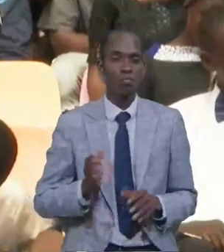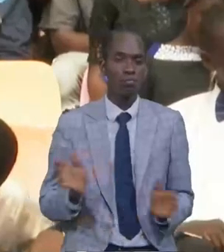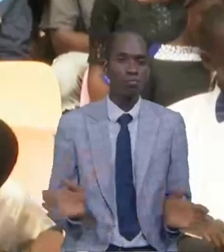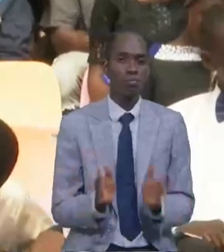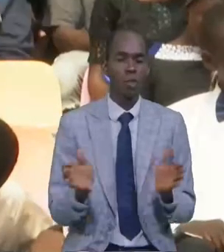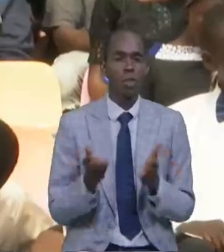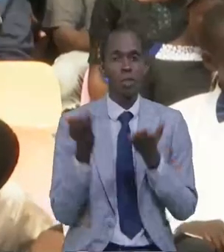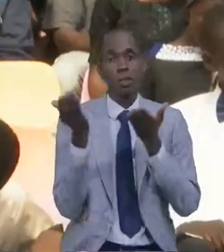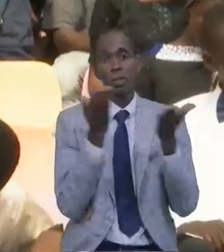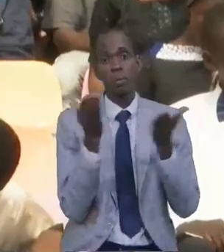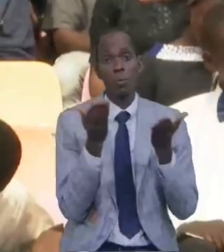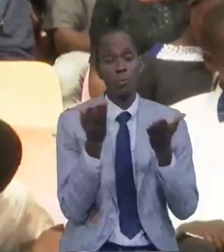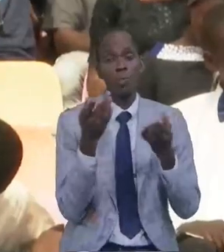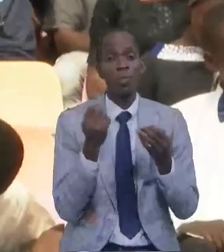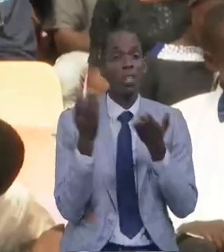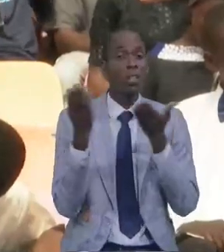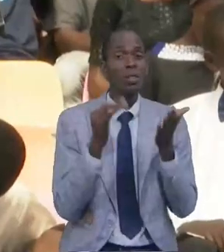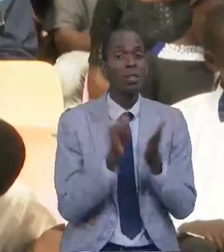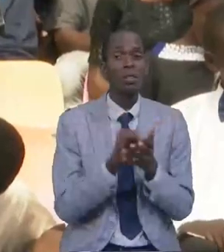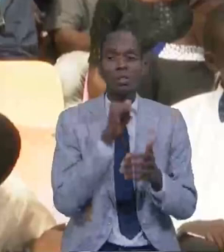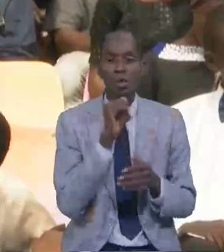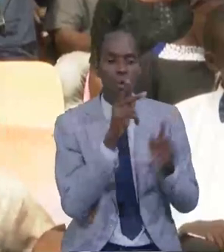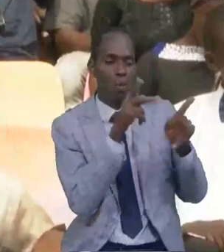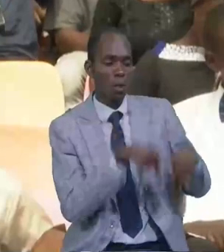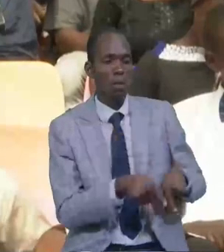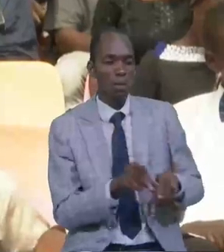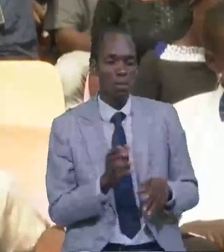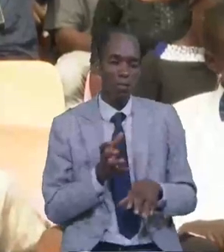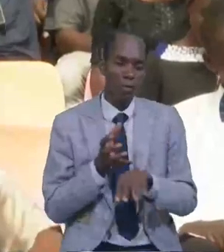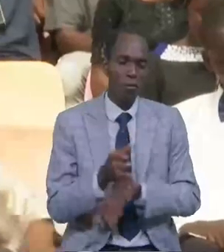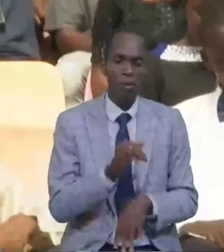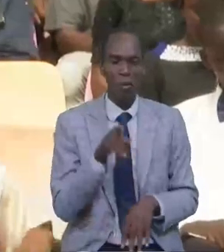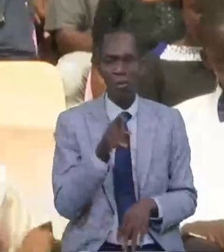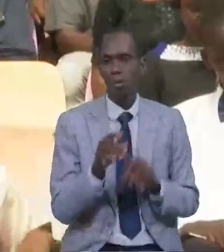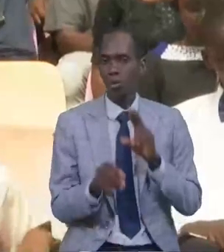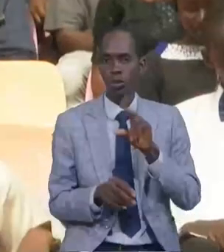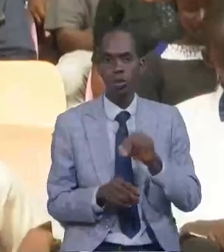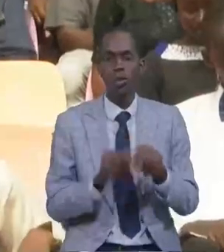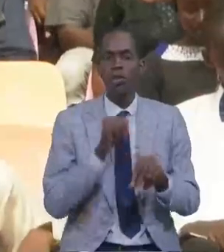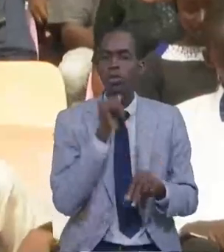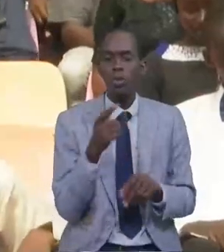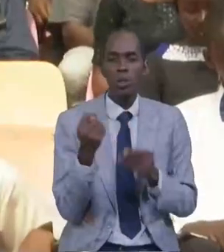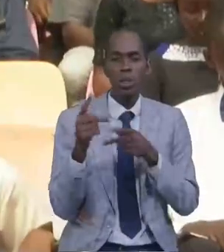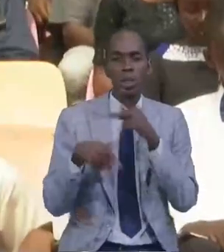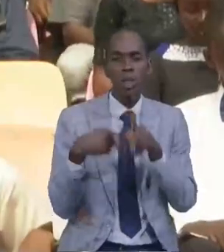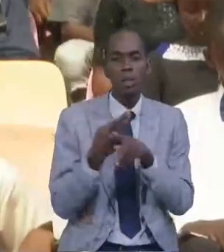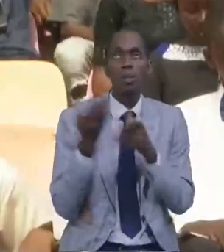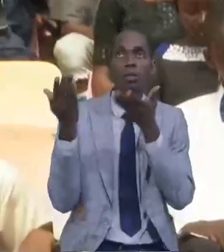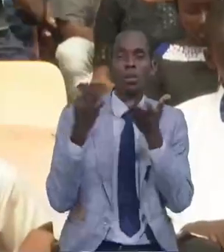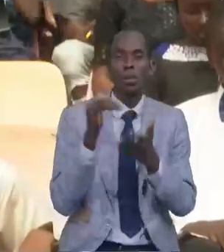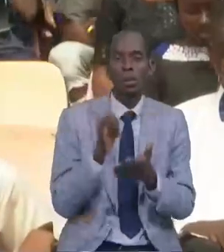pas un homme qui te pousse. Ce ne sont pas les circonstances qui te poussent à servir. Tu sers